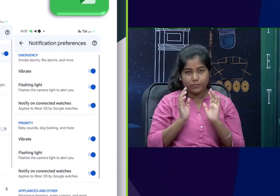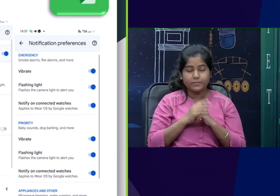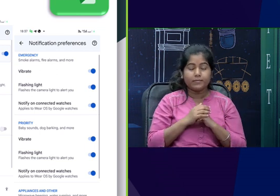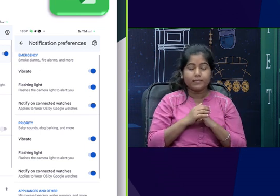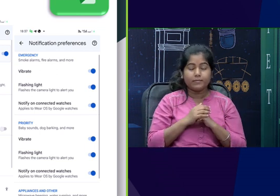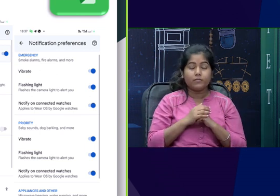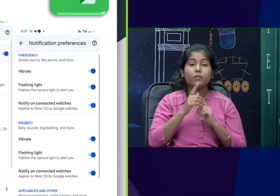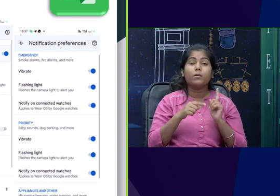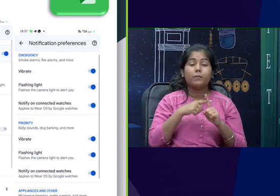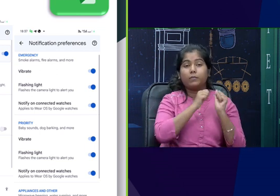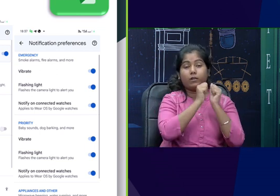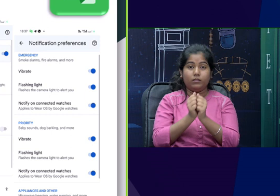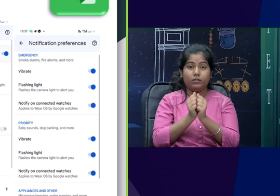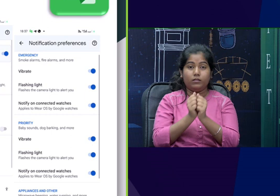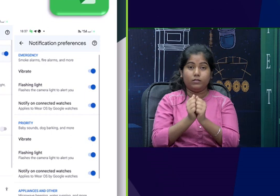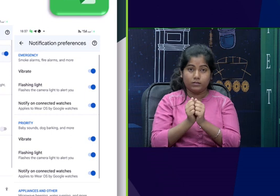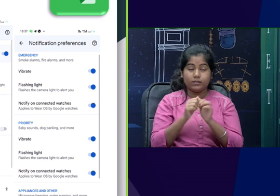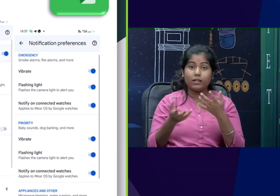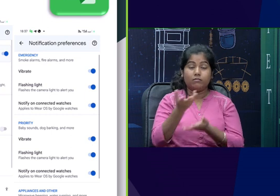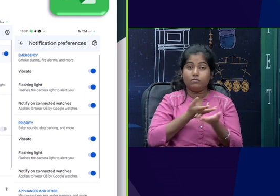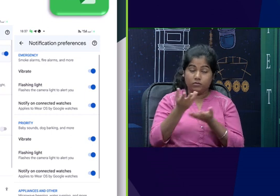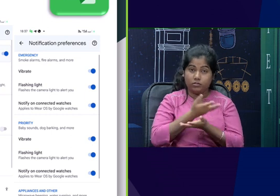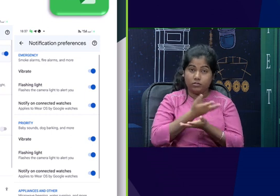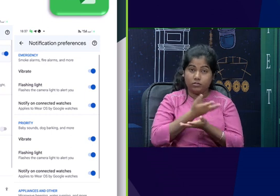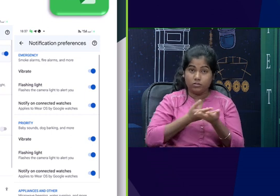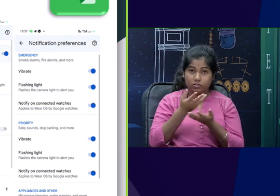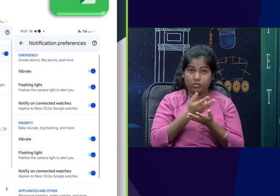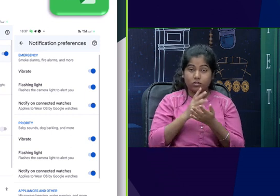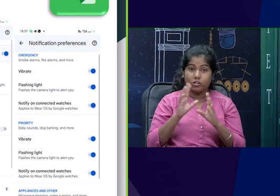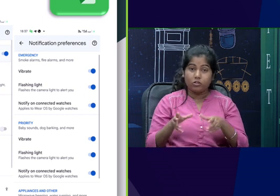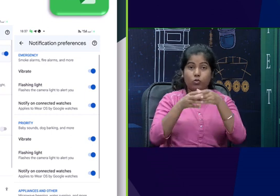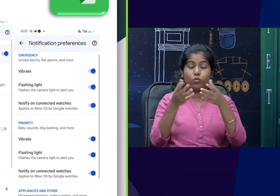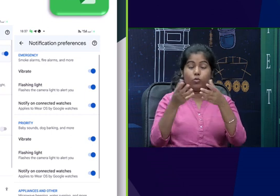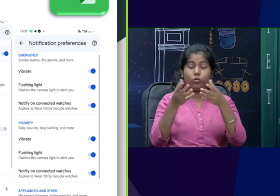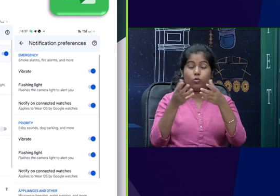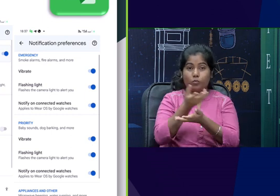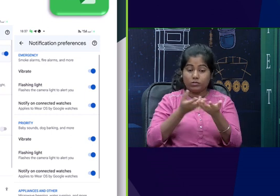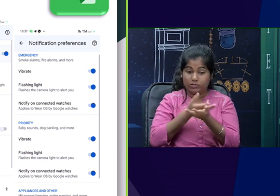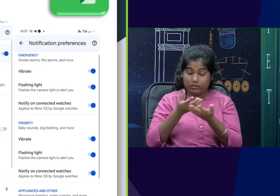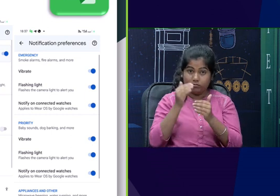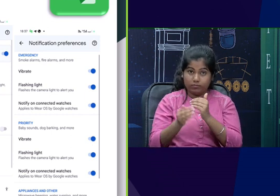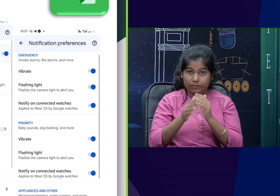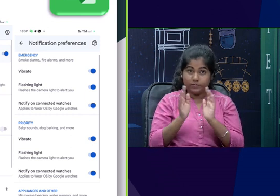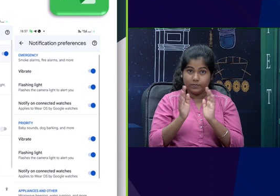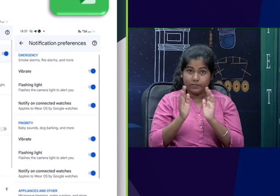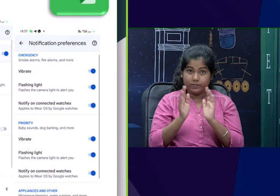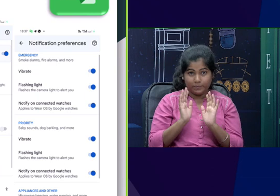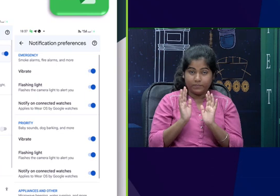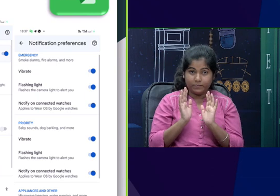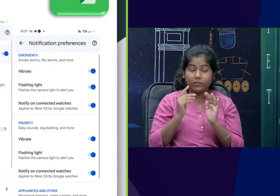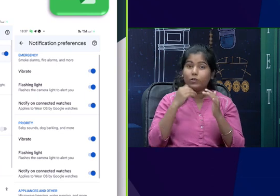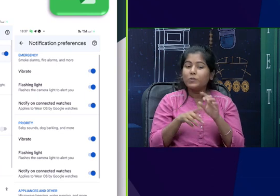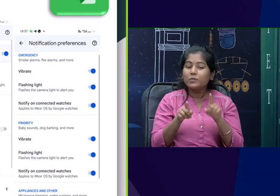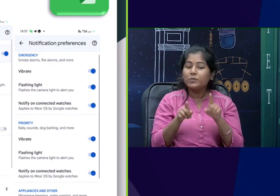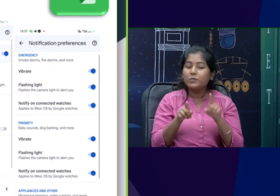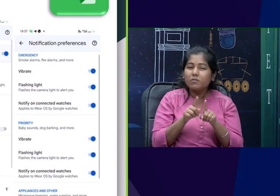अगर जैसे आपने ग्रुप डिस्कशन की बात करी, अगर ग्रुप डिस्कशन भी हो रहा है तो उसमें क्या होता है, उसमें